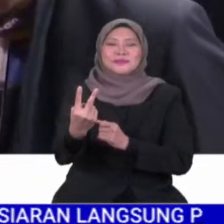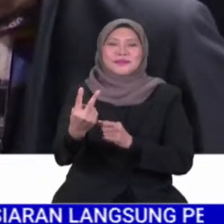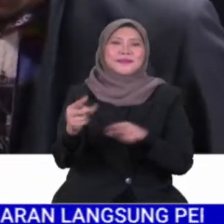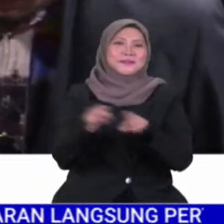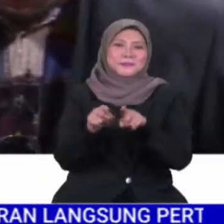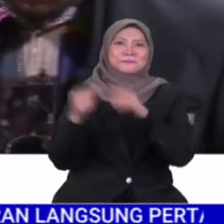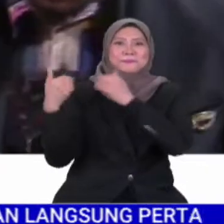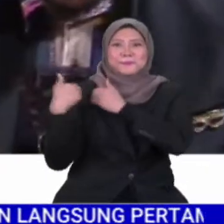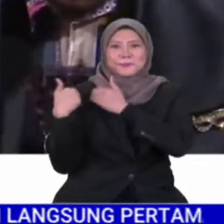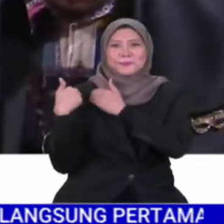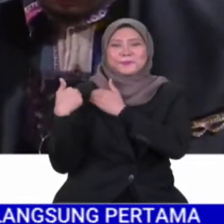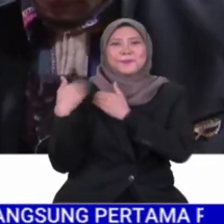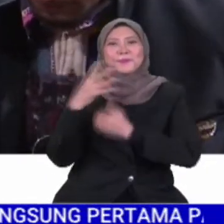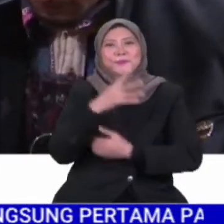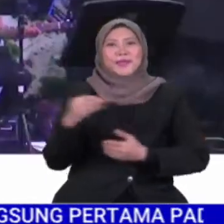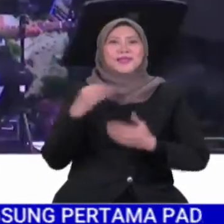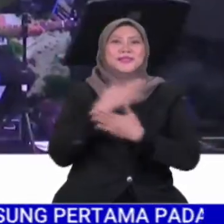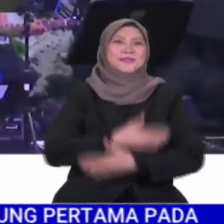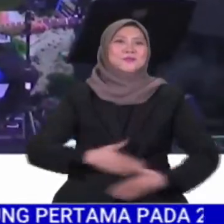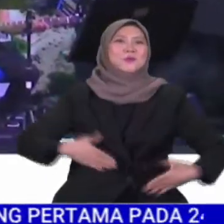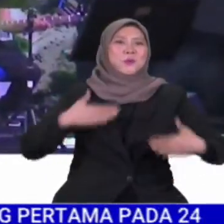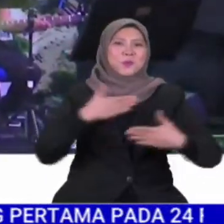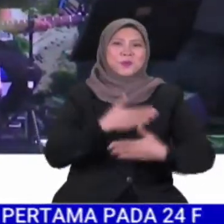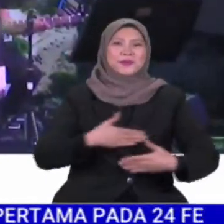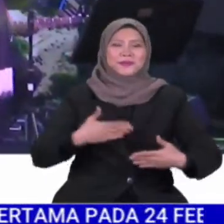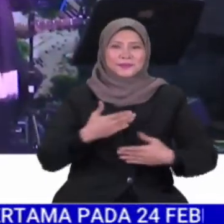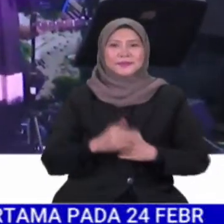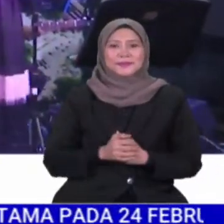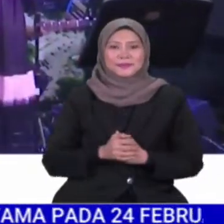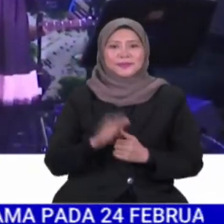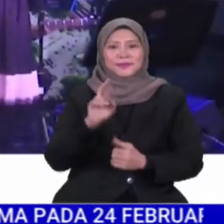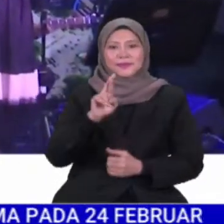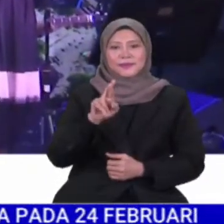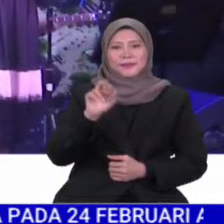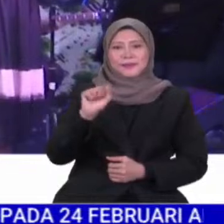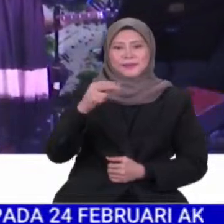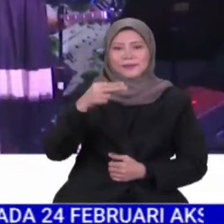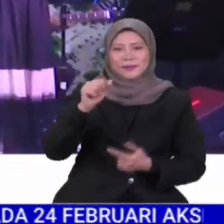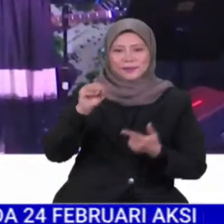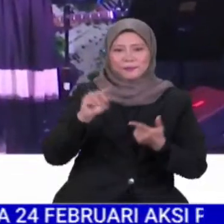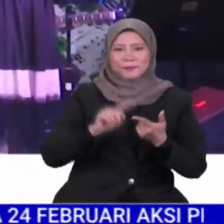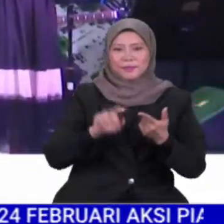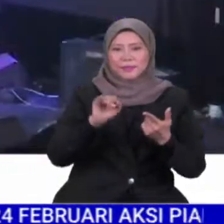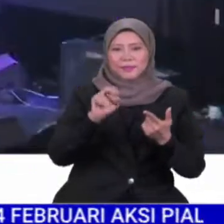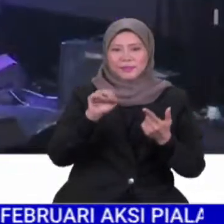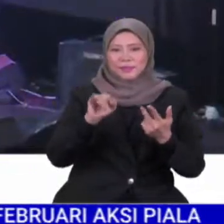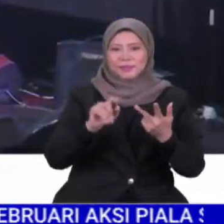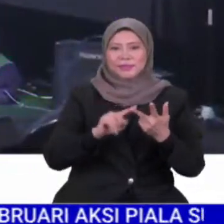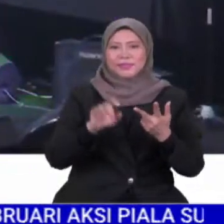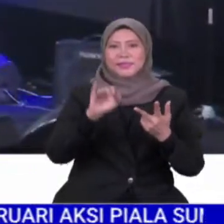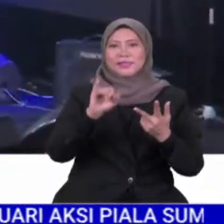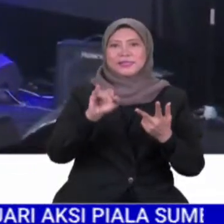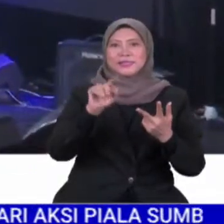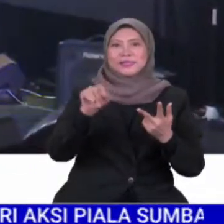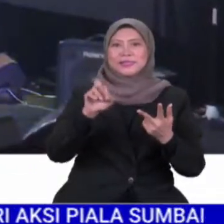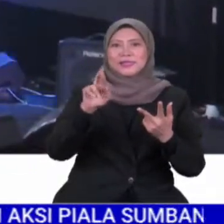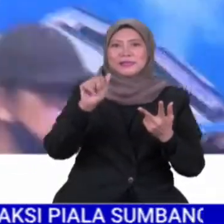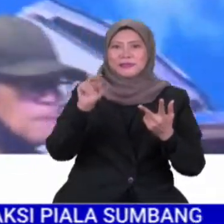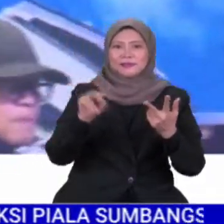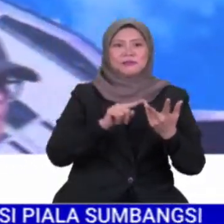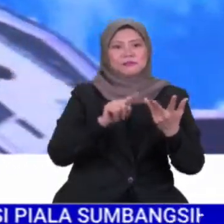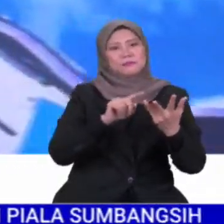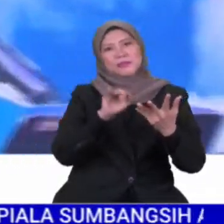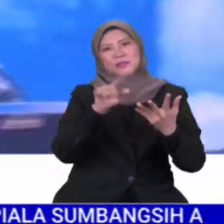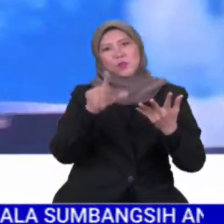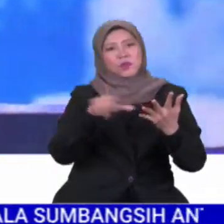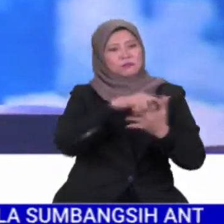penyanyi dan kitalah penghibur. Turut terlibat Rahim Sera, Imi, Izrin dan Lizul Miji.